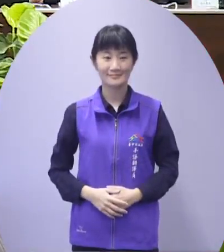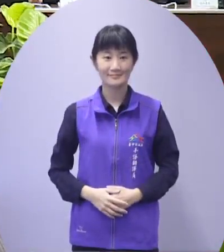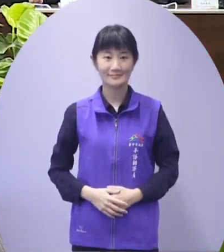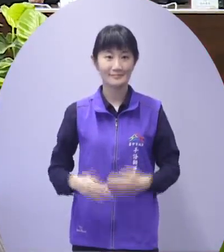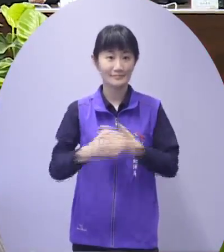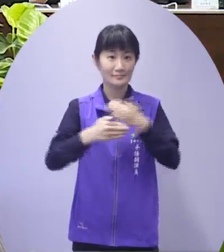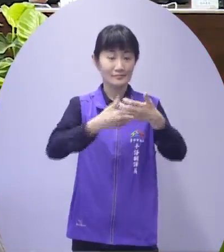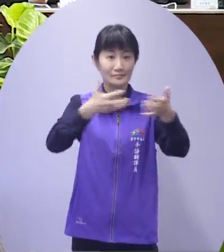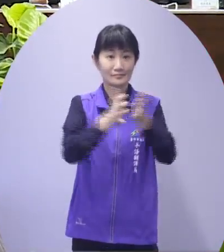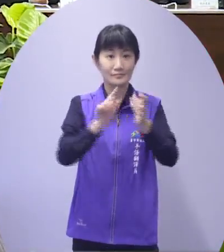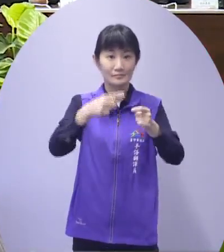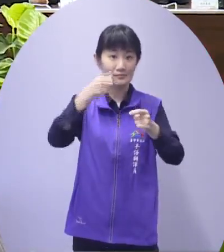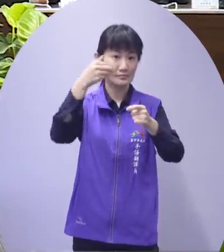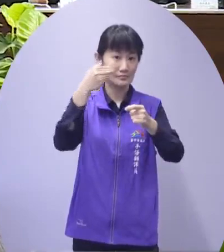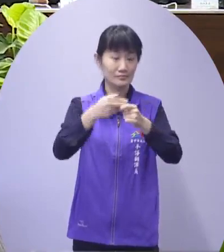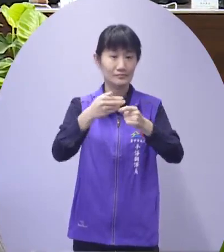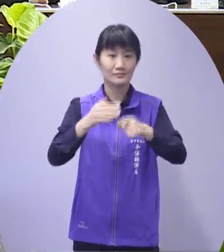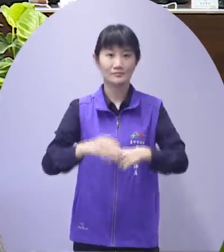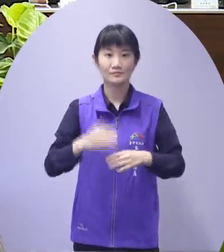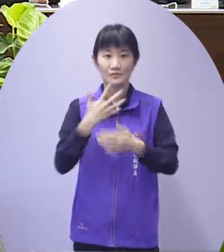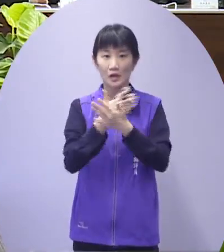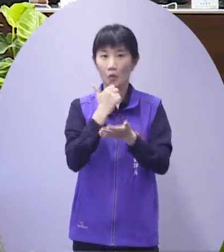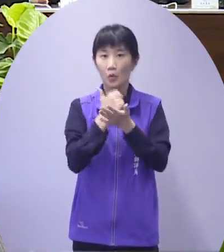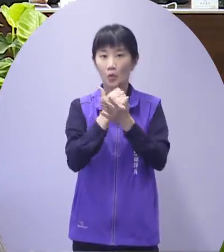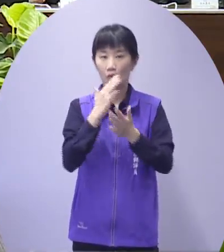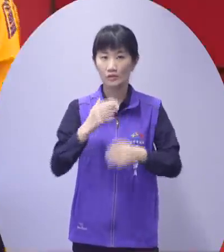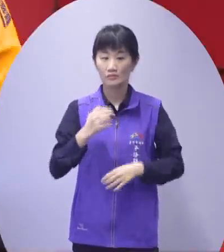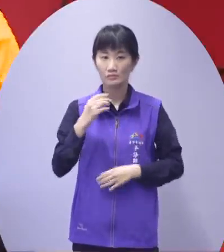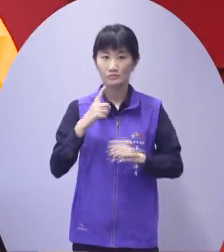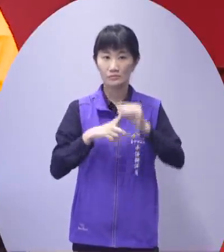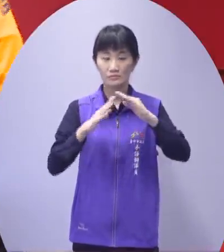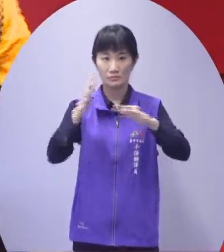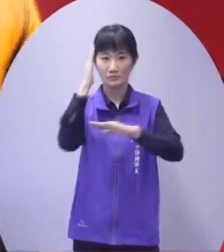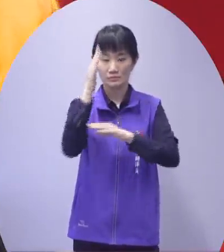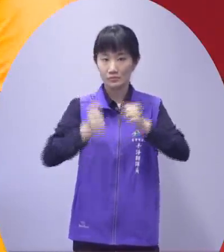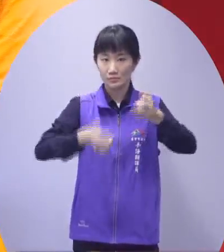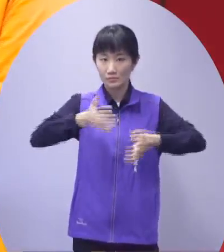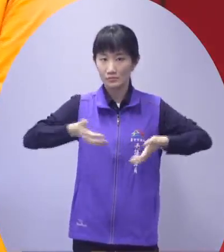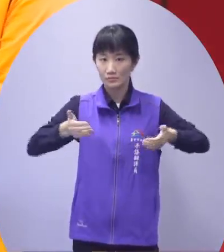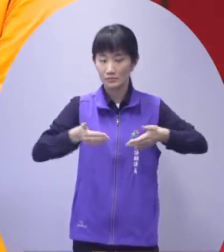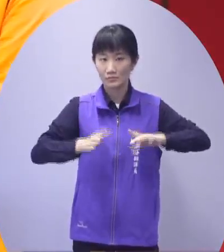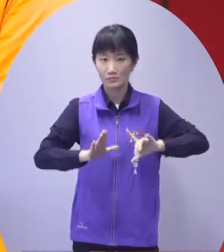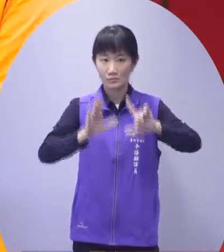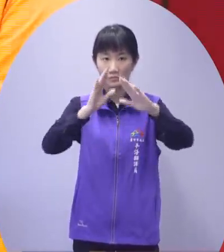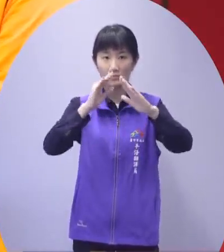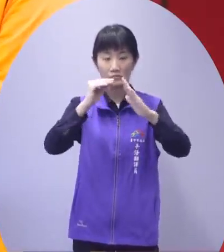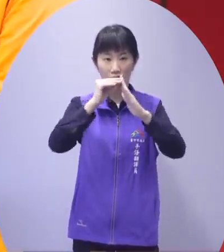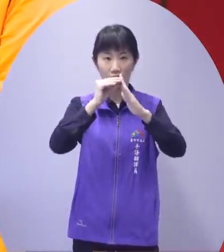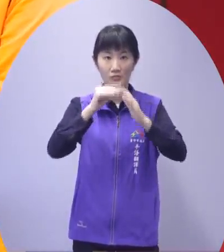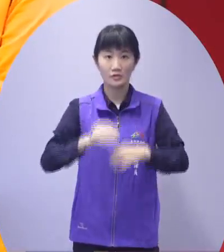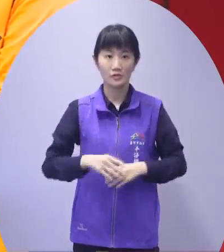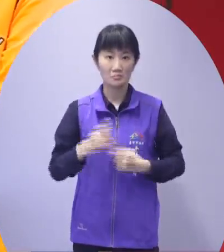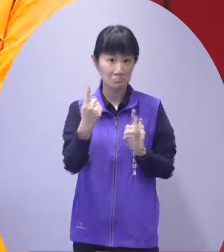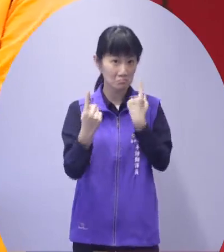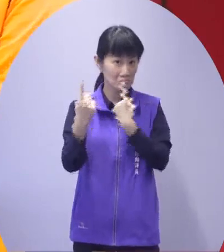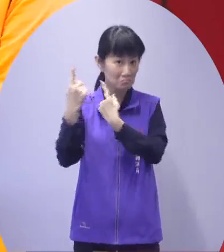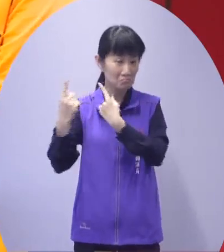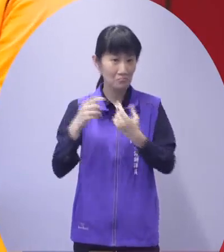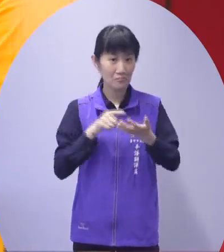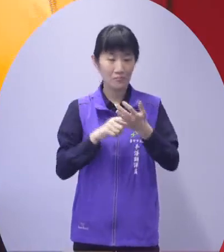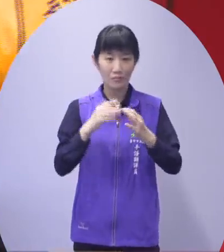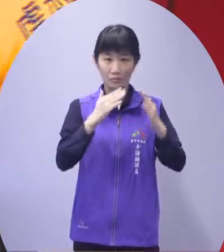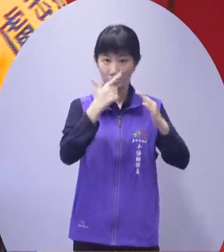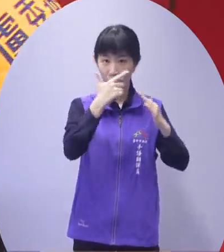交通部109年度金鹿奖，本府建设局荣获路况养护类县市政府基优奖为六都